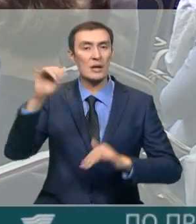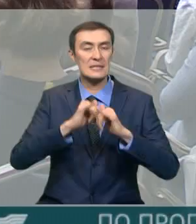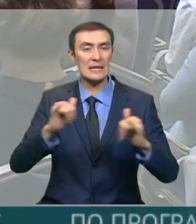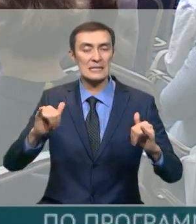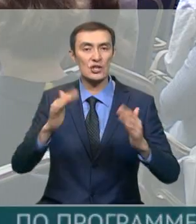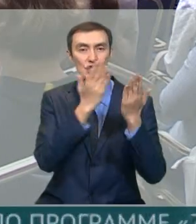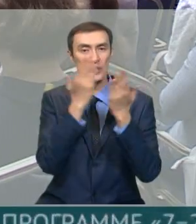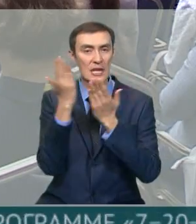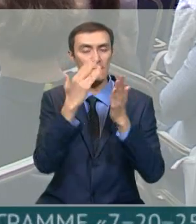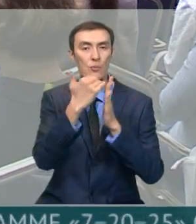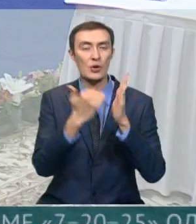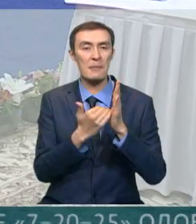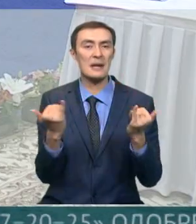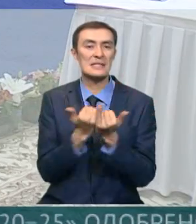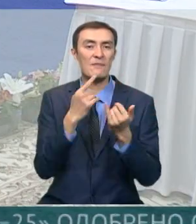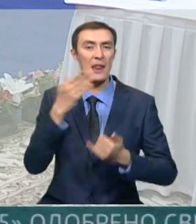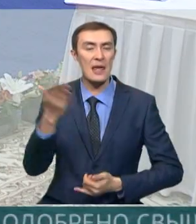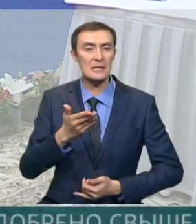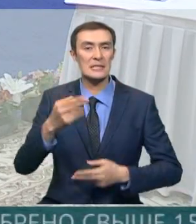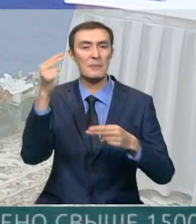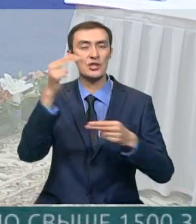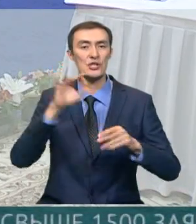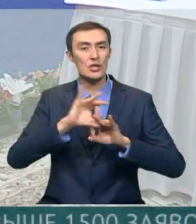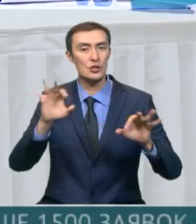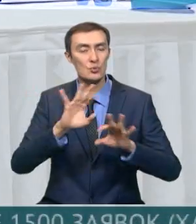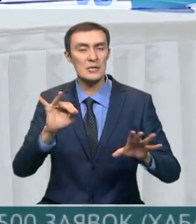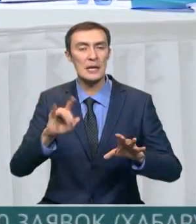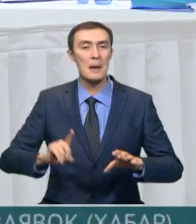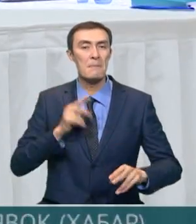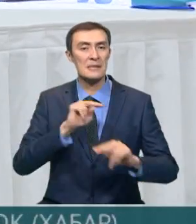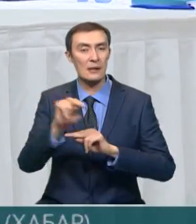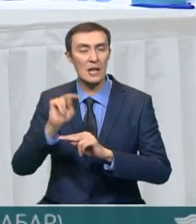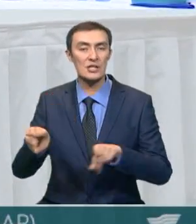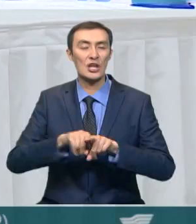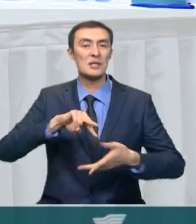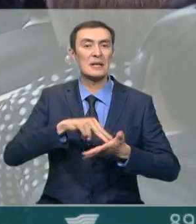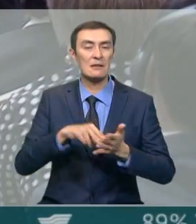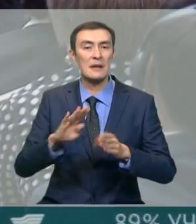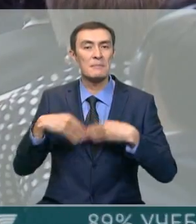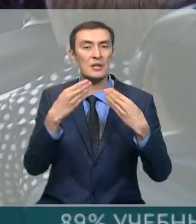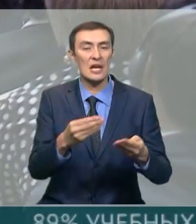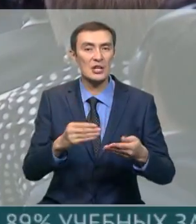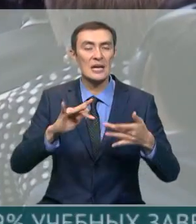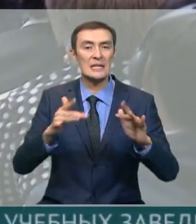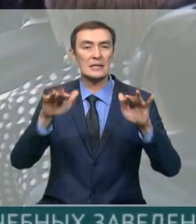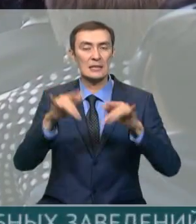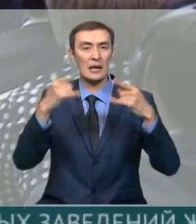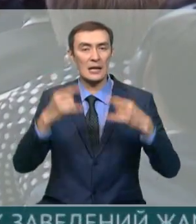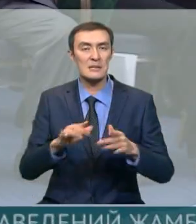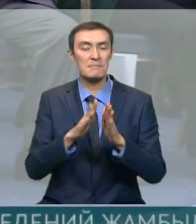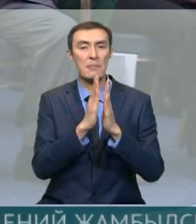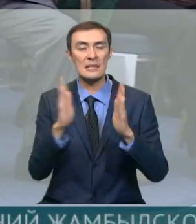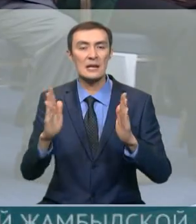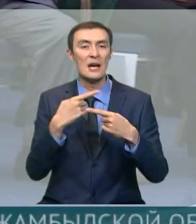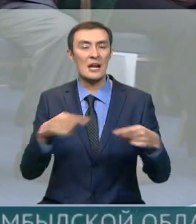чтения. В программе гостевые лекции, тематические дискуссии и мастер-классы. Также запланирована передача цифровых книг из библиотек